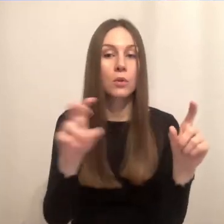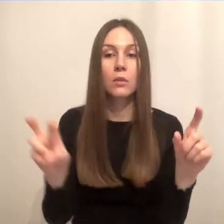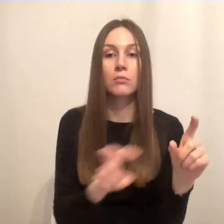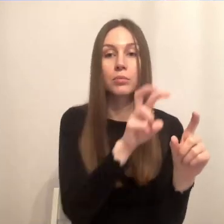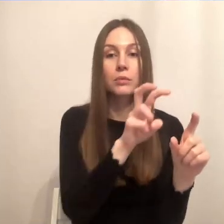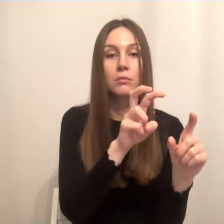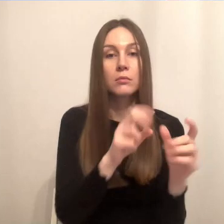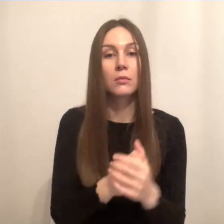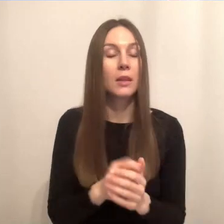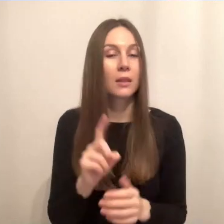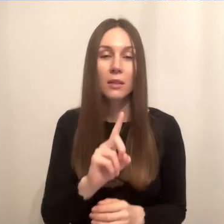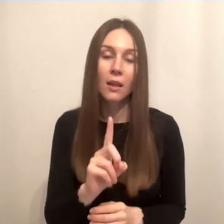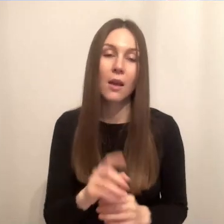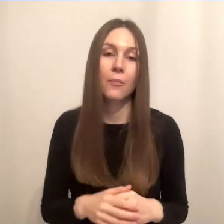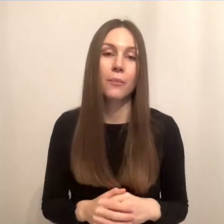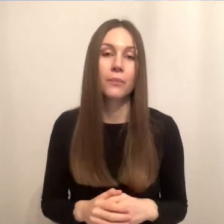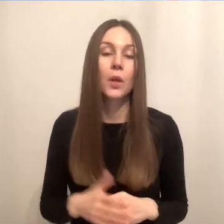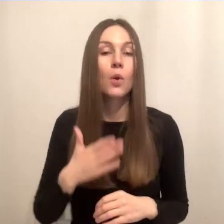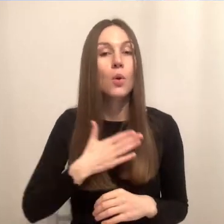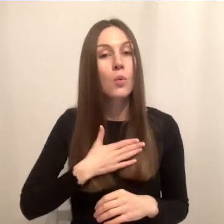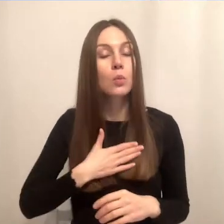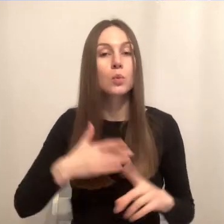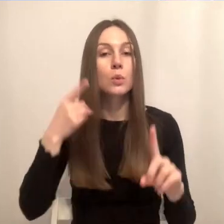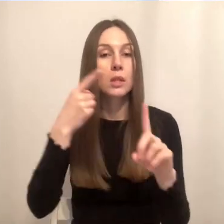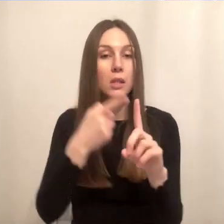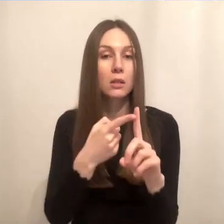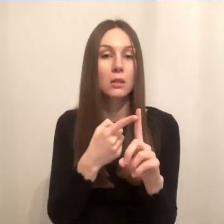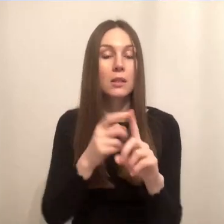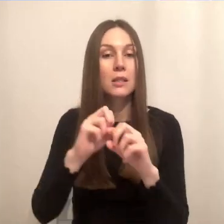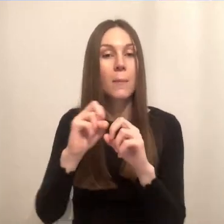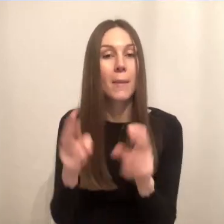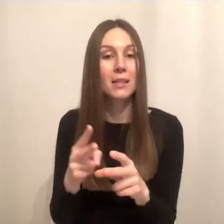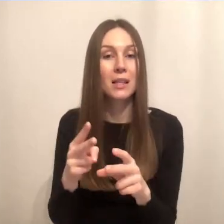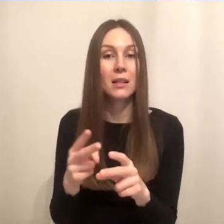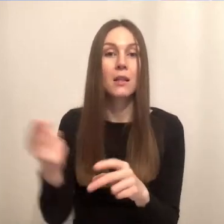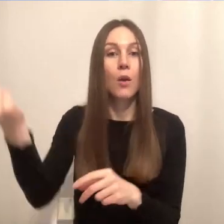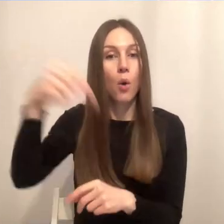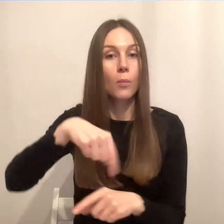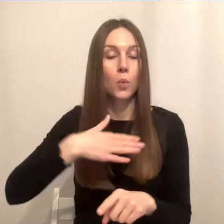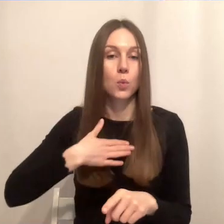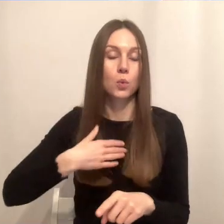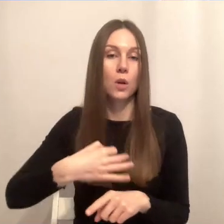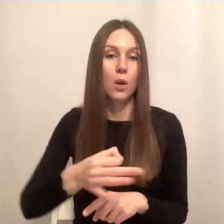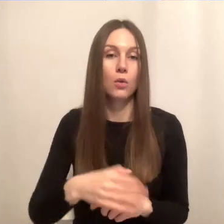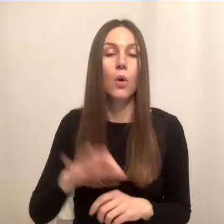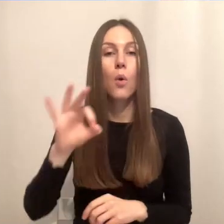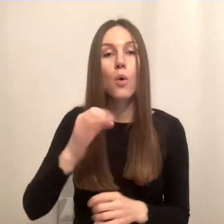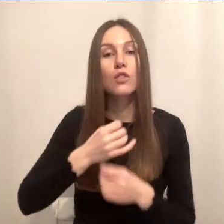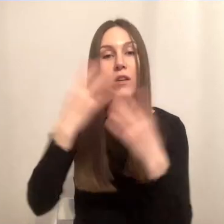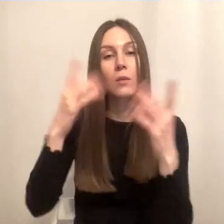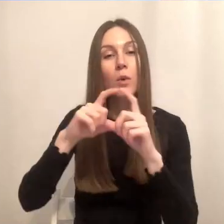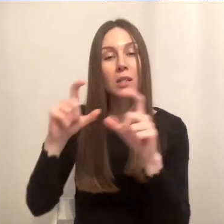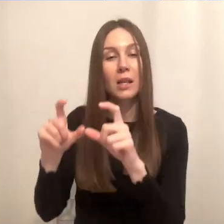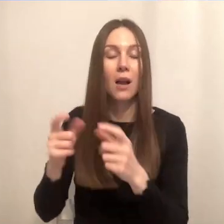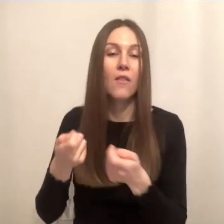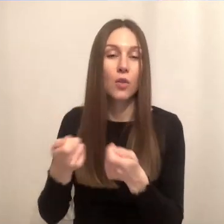kitą, o yra mūsų tikslas prisivilioti specialistus į mūsų rajoną. Dėl švietimų įstaigų vadovų irgi pasakysiu, kad pas